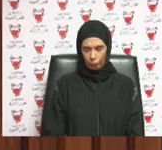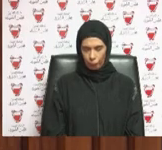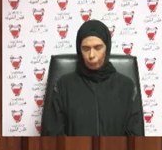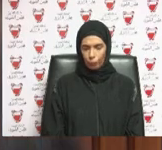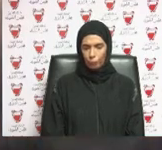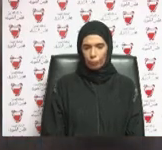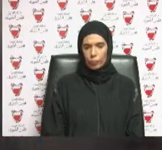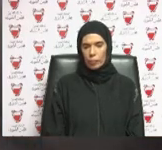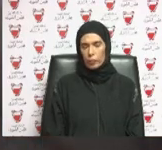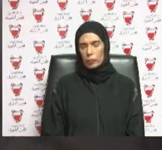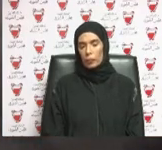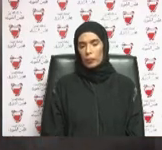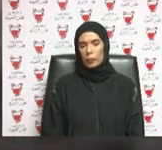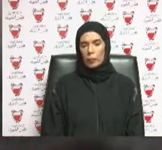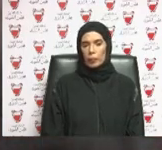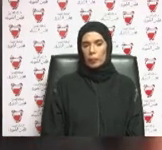تفضل.